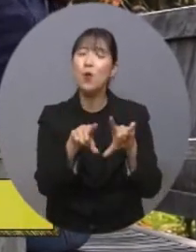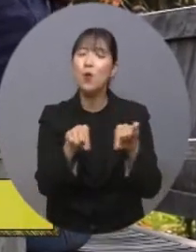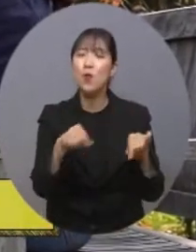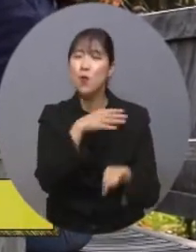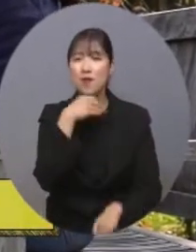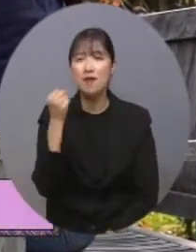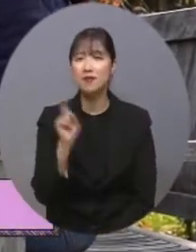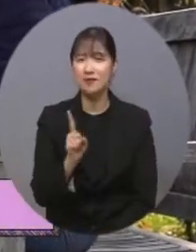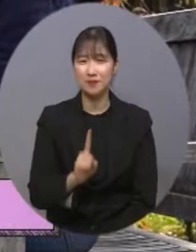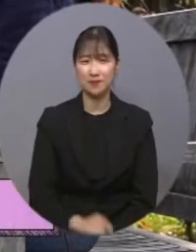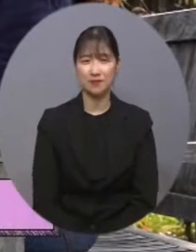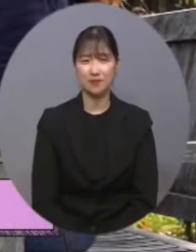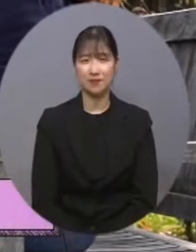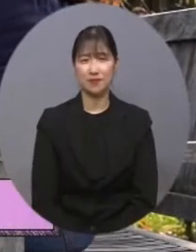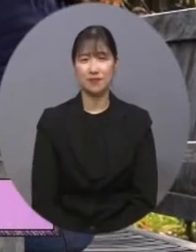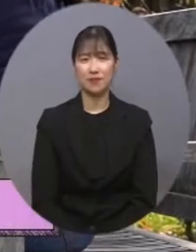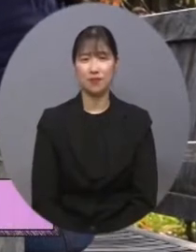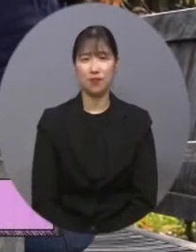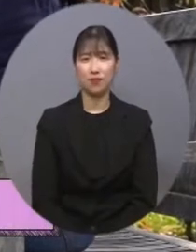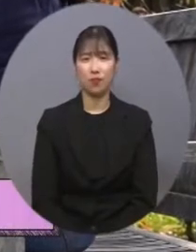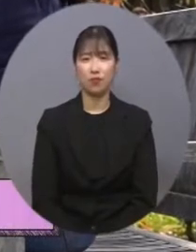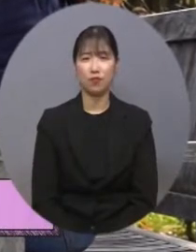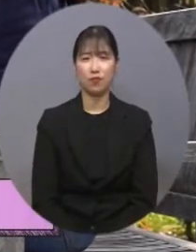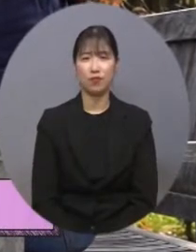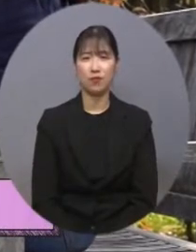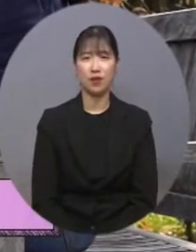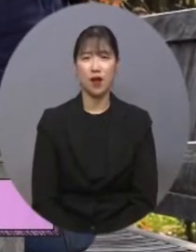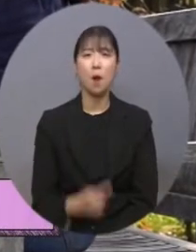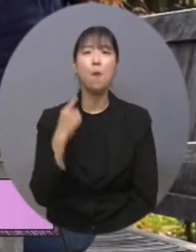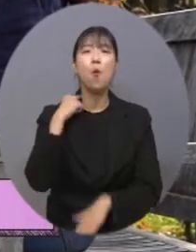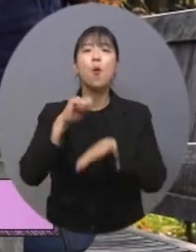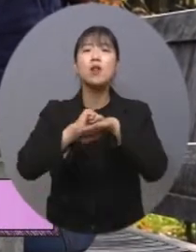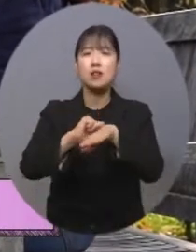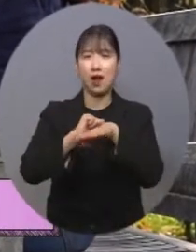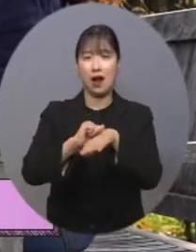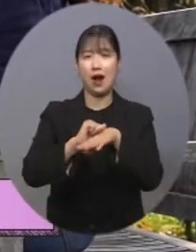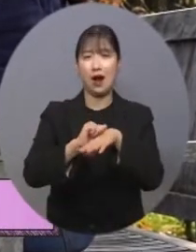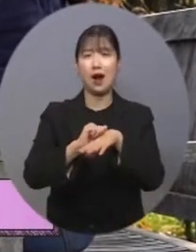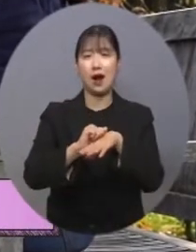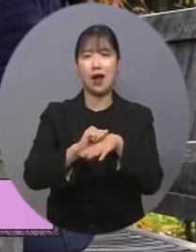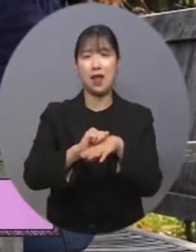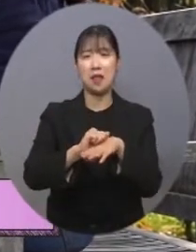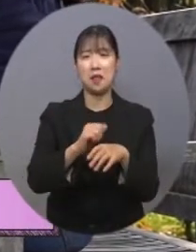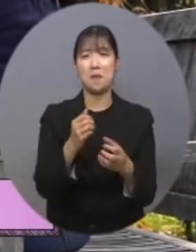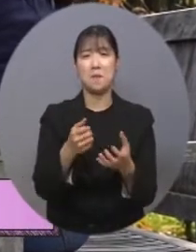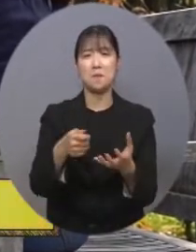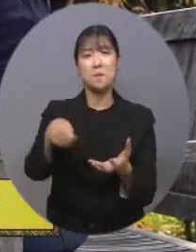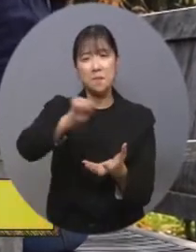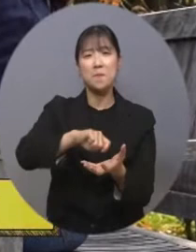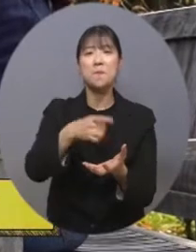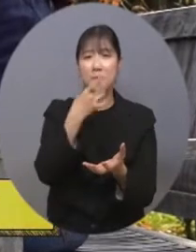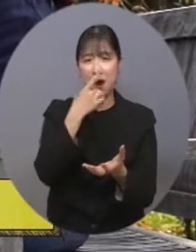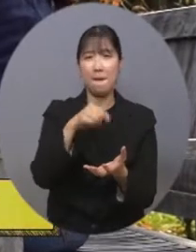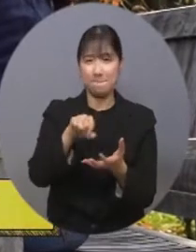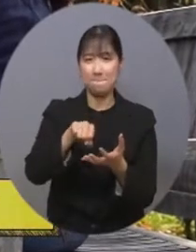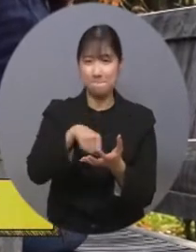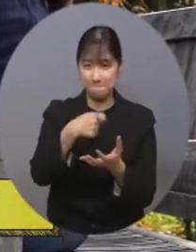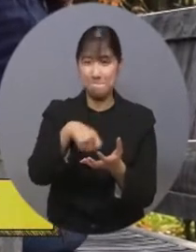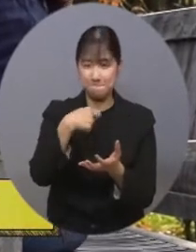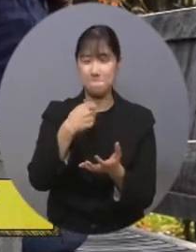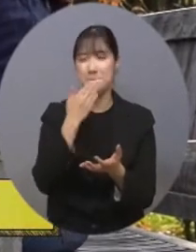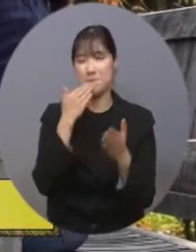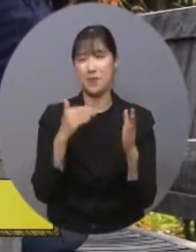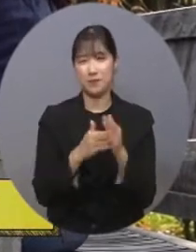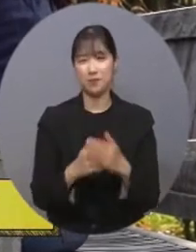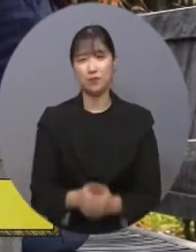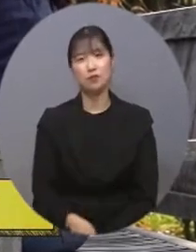게 맛있었어요? 거기는 그 목살 그거 덮밥으로 먹었어요. 아 불고기 덮밥처럼?